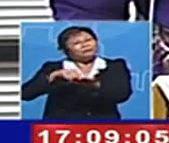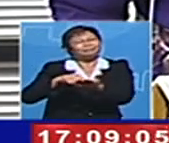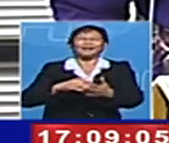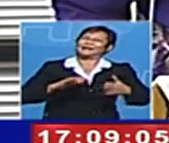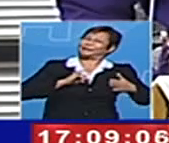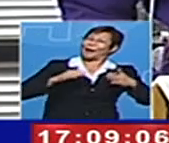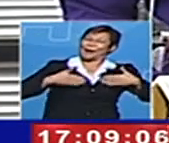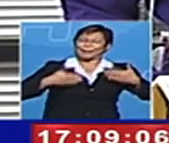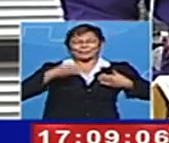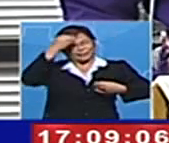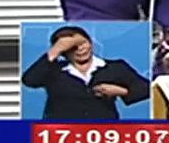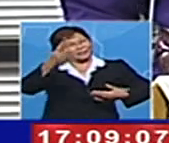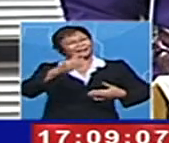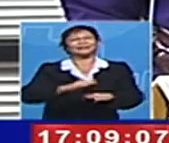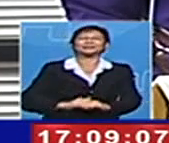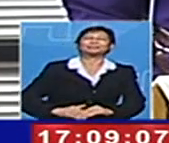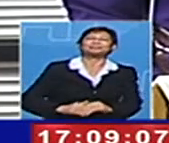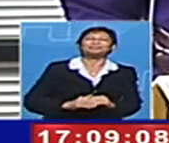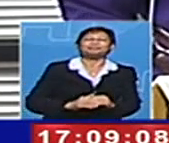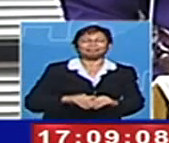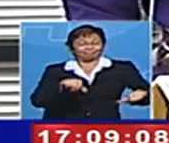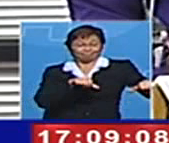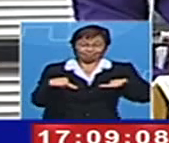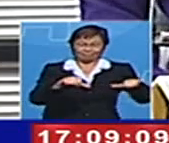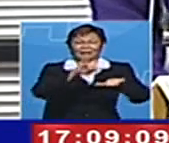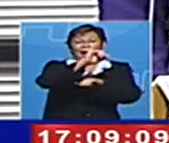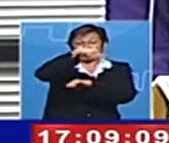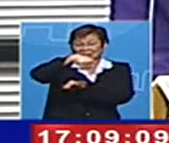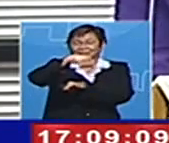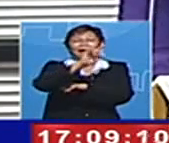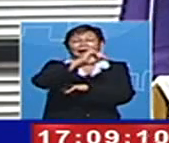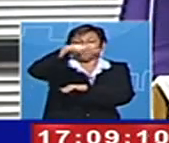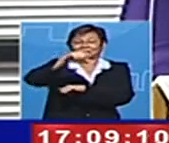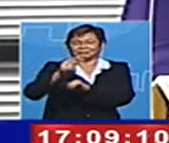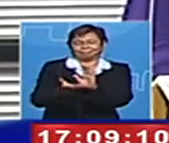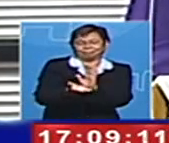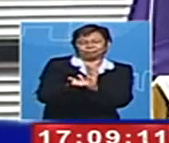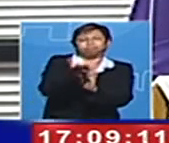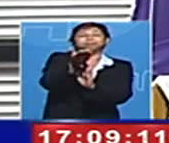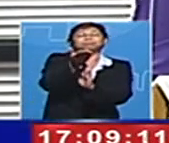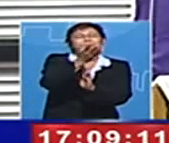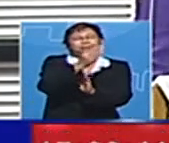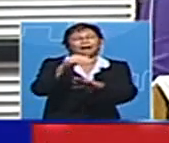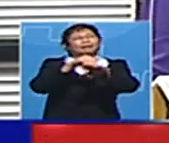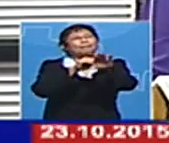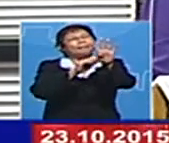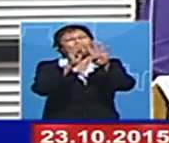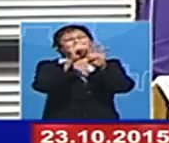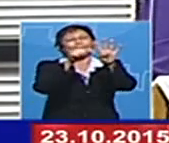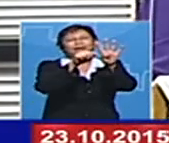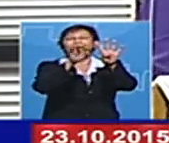sukacita saya umumkan paras pengaktifan ipg dinaikkan daripada